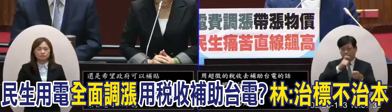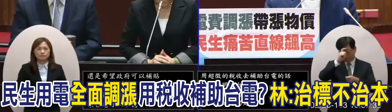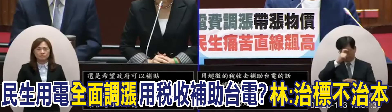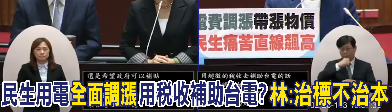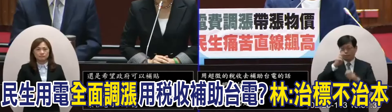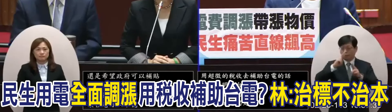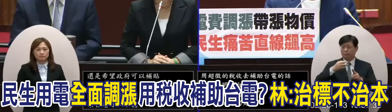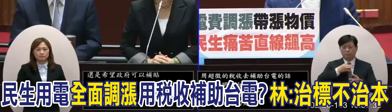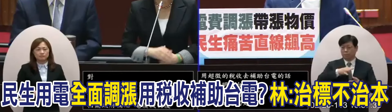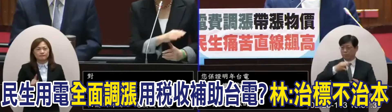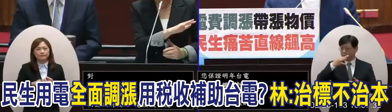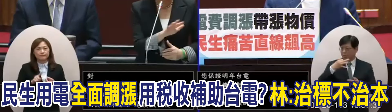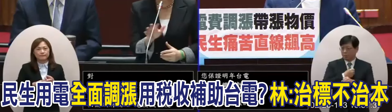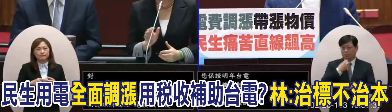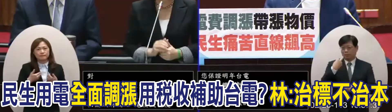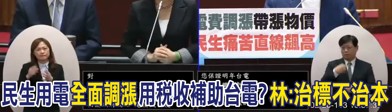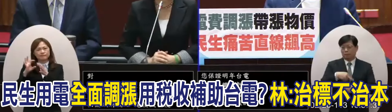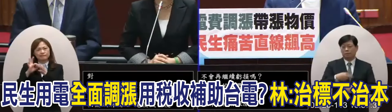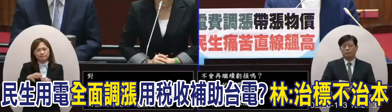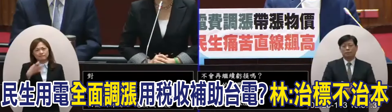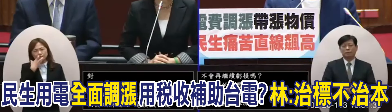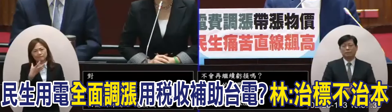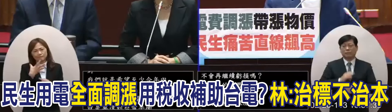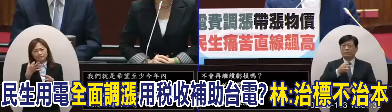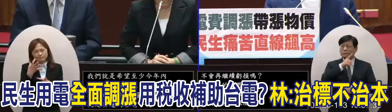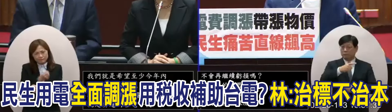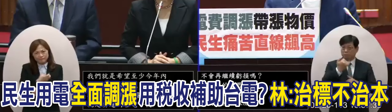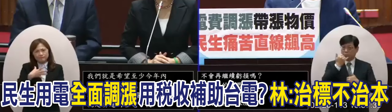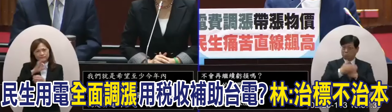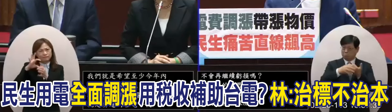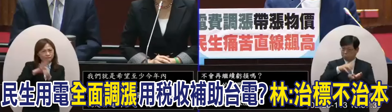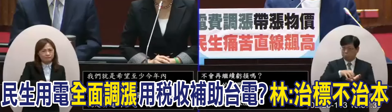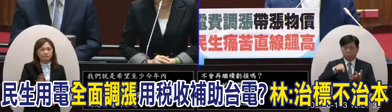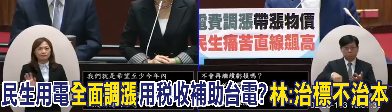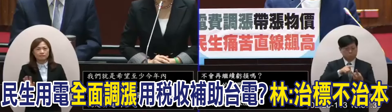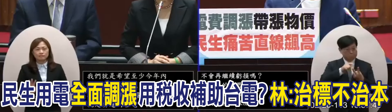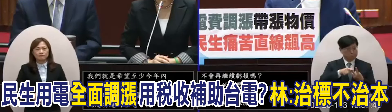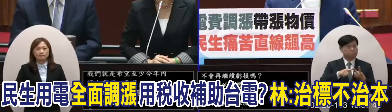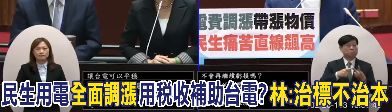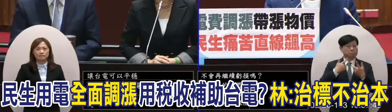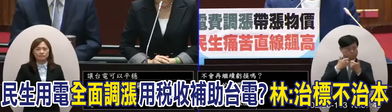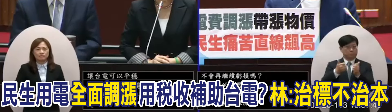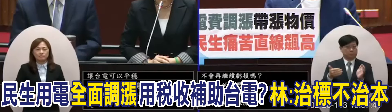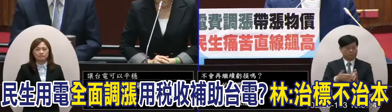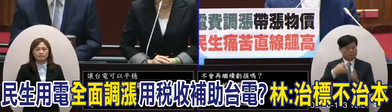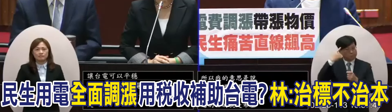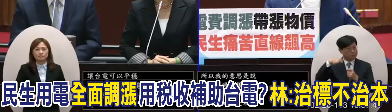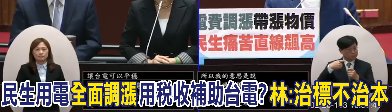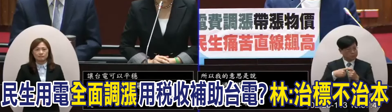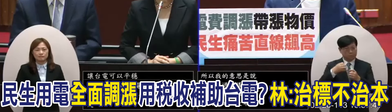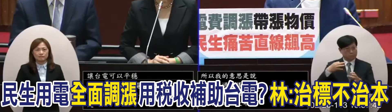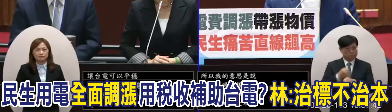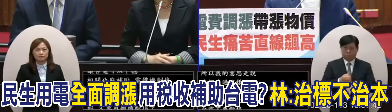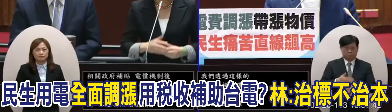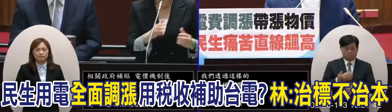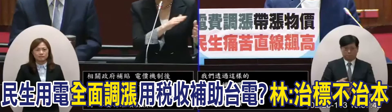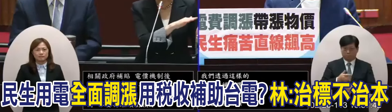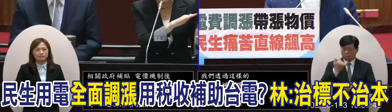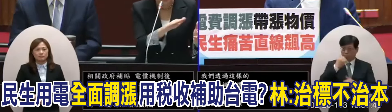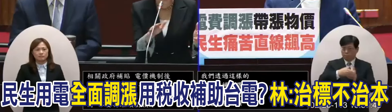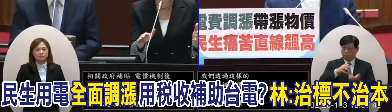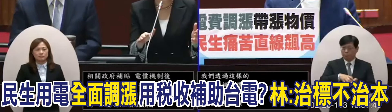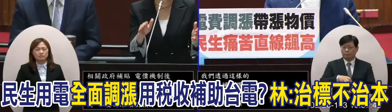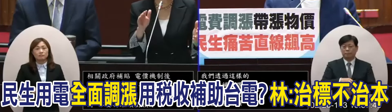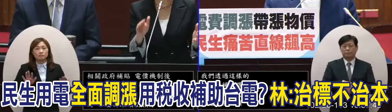台电不要亏损， 对，不要再继续亏损。 但是您能保证我们这些措施做下去，明年台电不会亏损吗？ 因